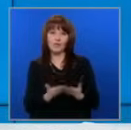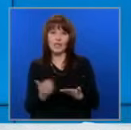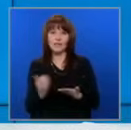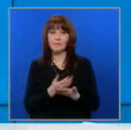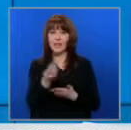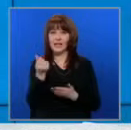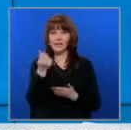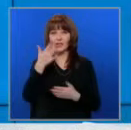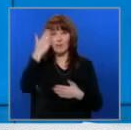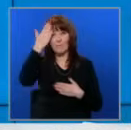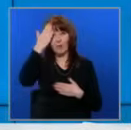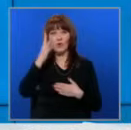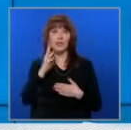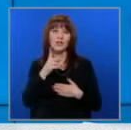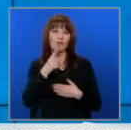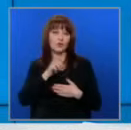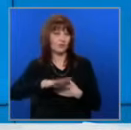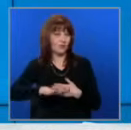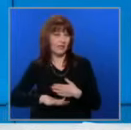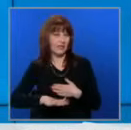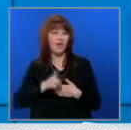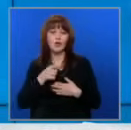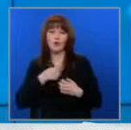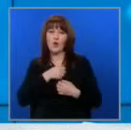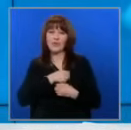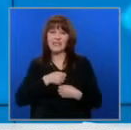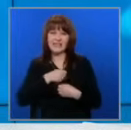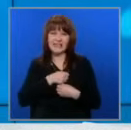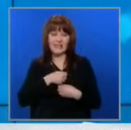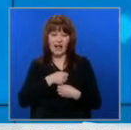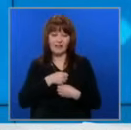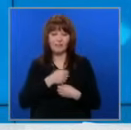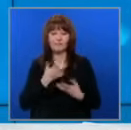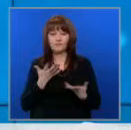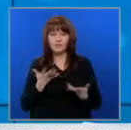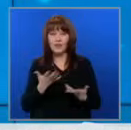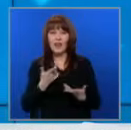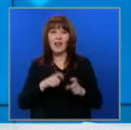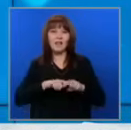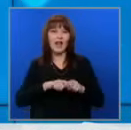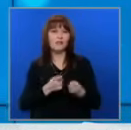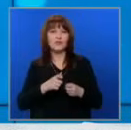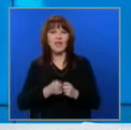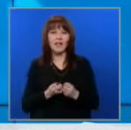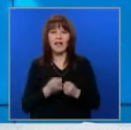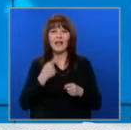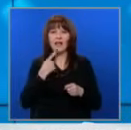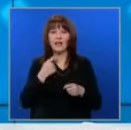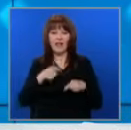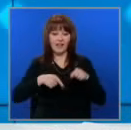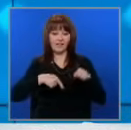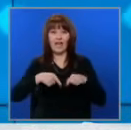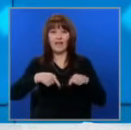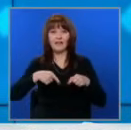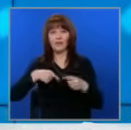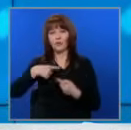събраха средства за болно 3-годишно дете. То отдавна има страда от нарушения в двигателното си